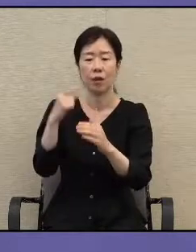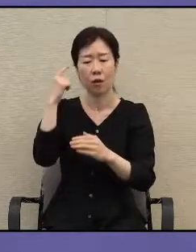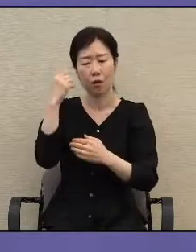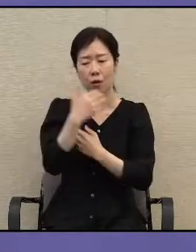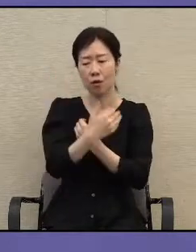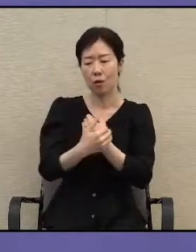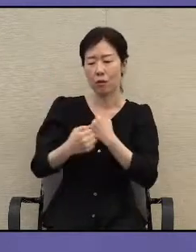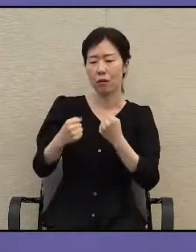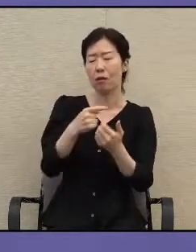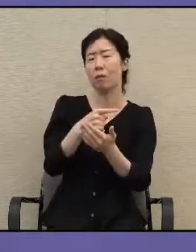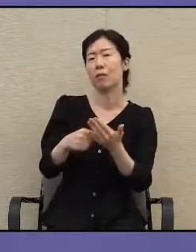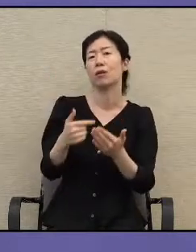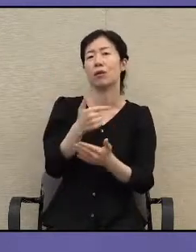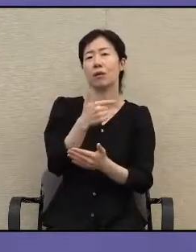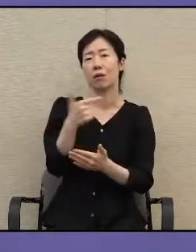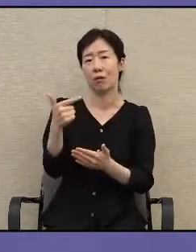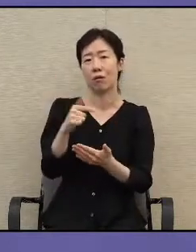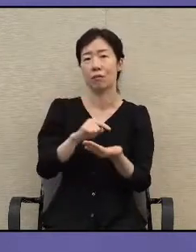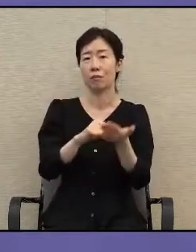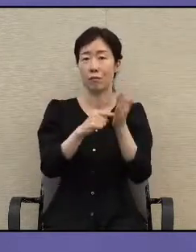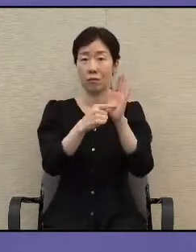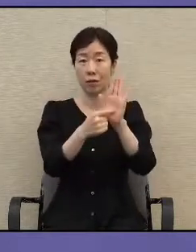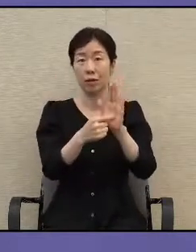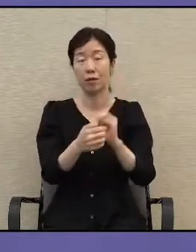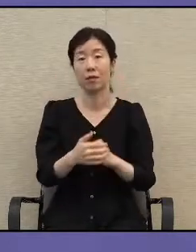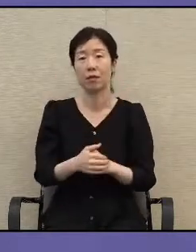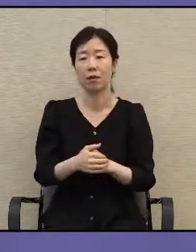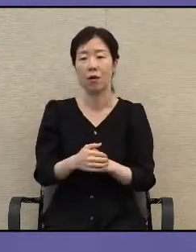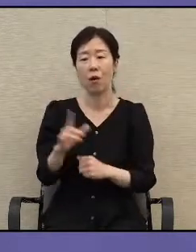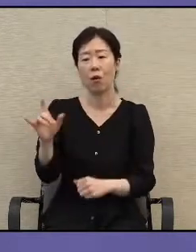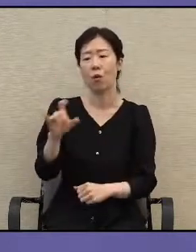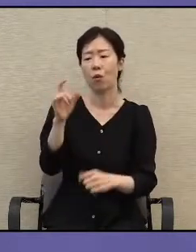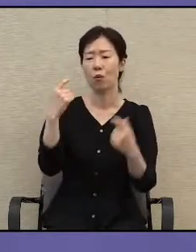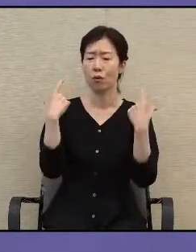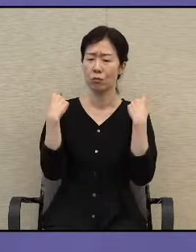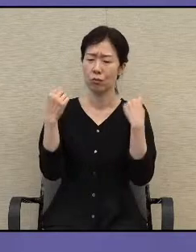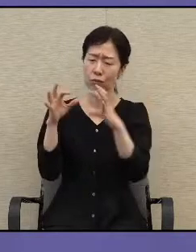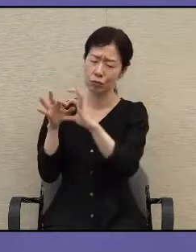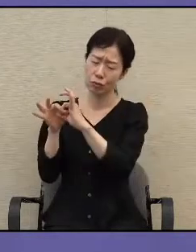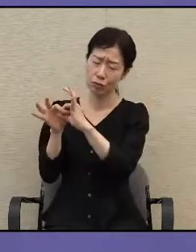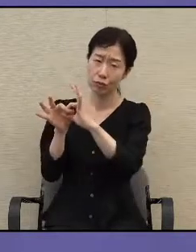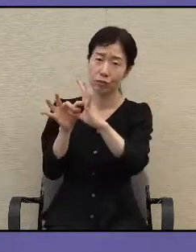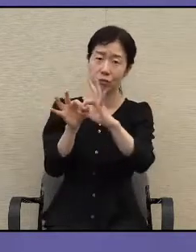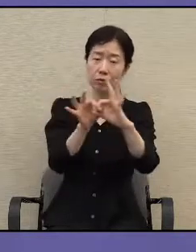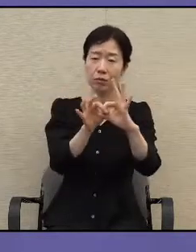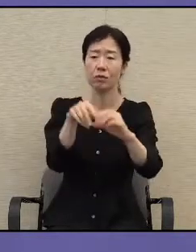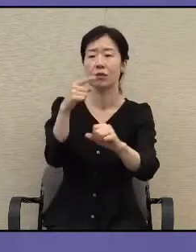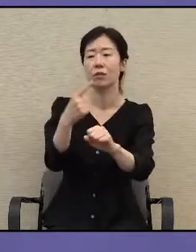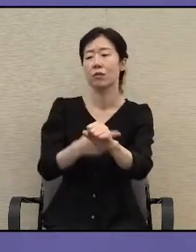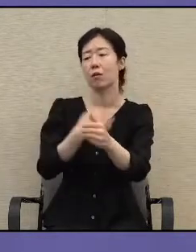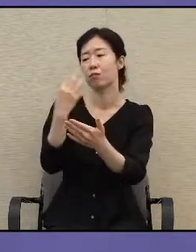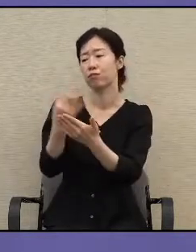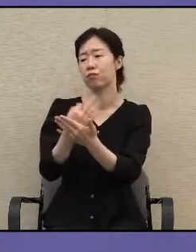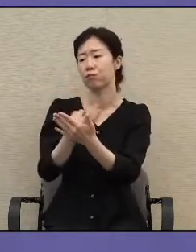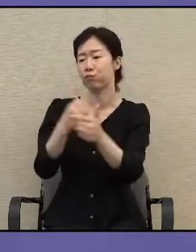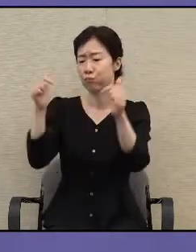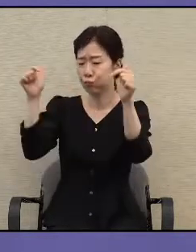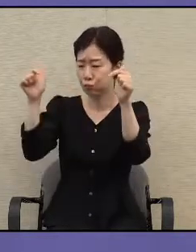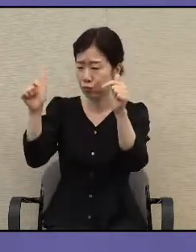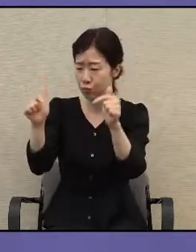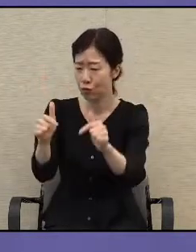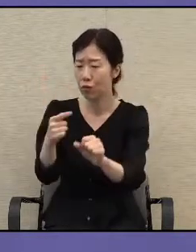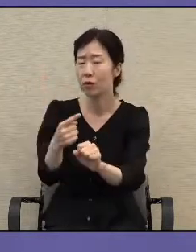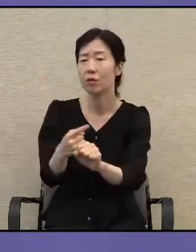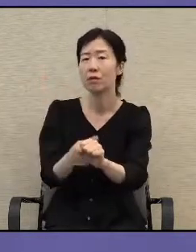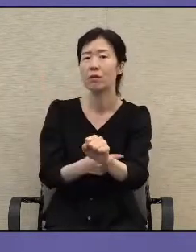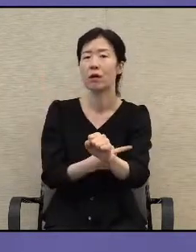지표에서 두드러지는 것을 볼 수가 있습니다. 코로나19가 장기화되면서 이렇게 소득이 감소한 집단의 정신건강이 굉장히 안 좋은